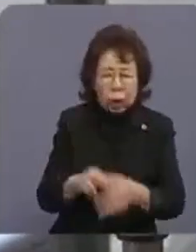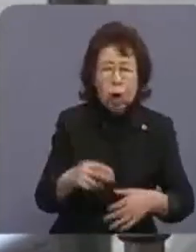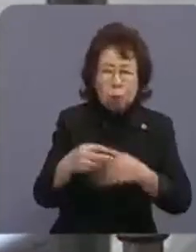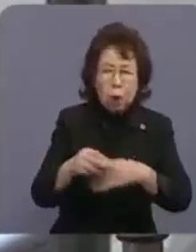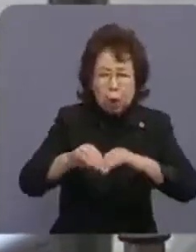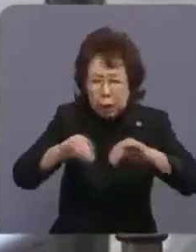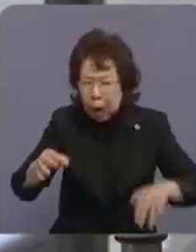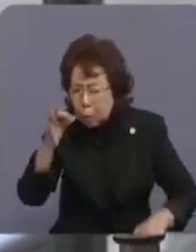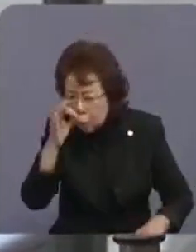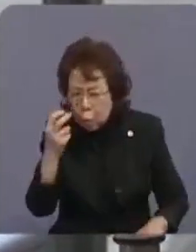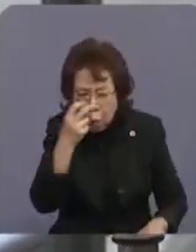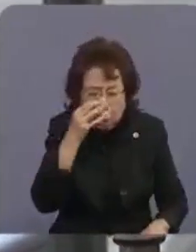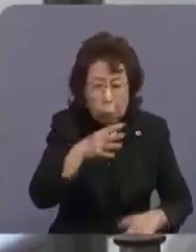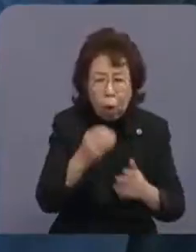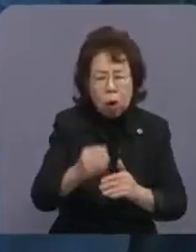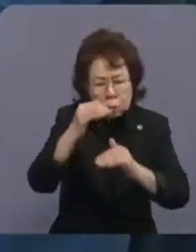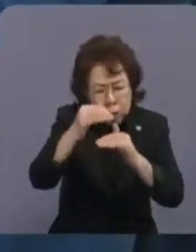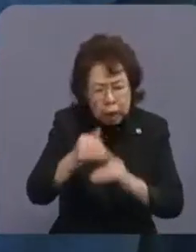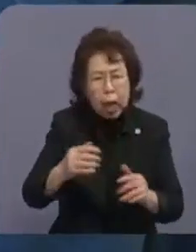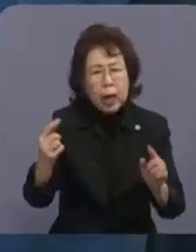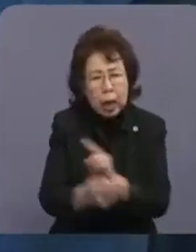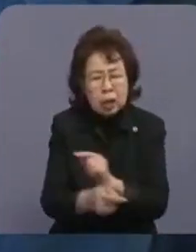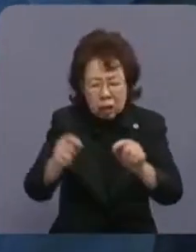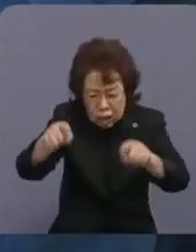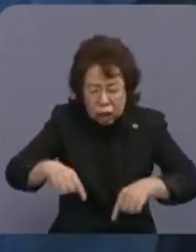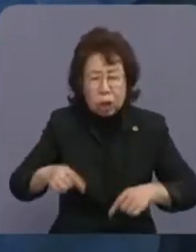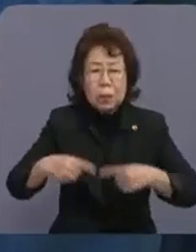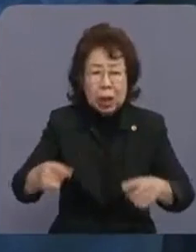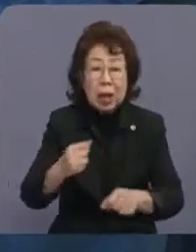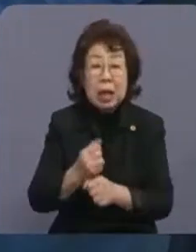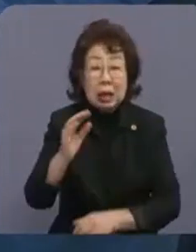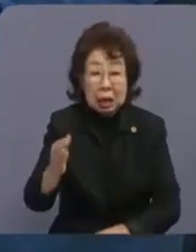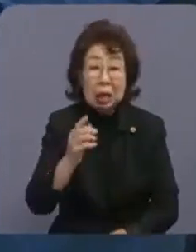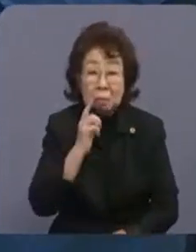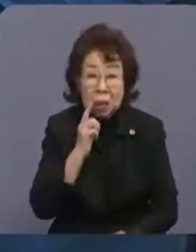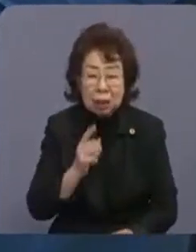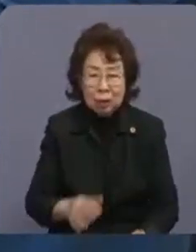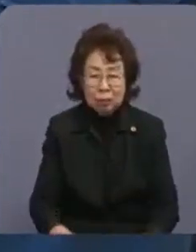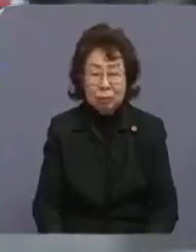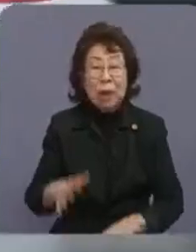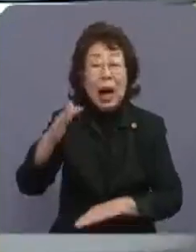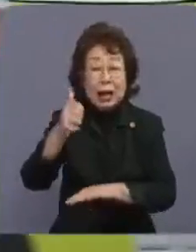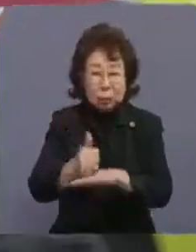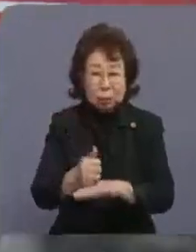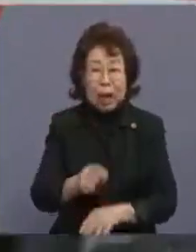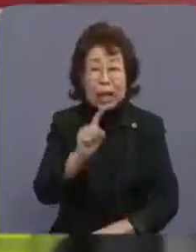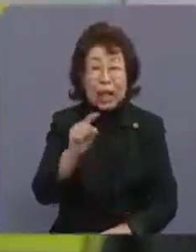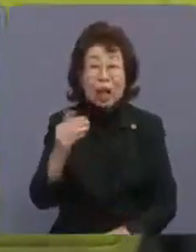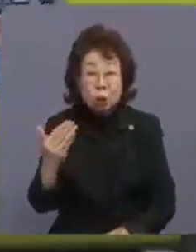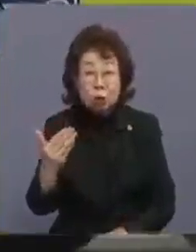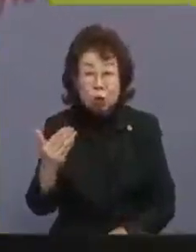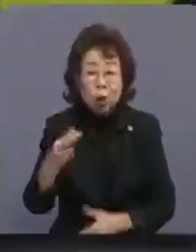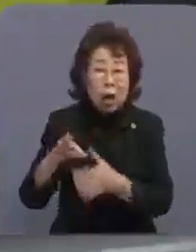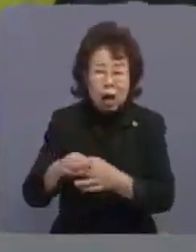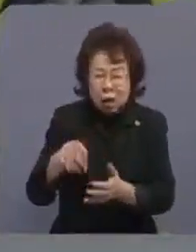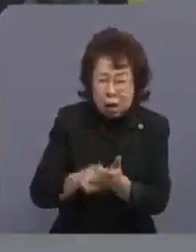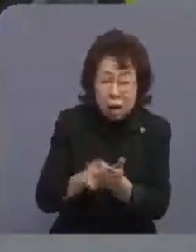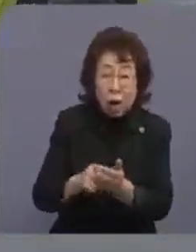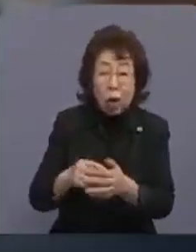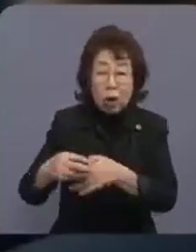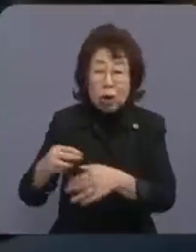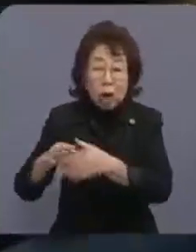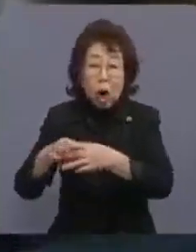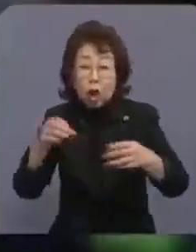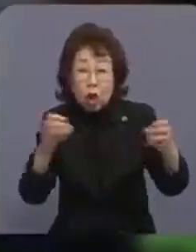내부 사정을 살펴서 체계 개선에 직접 나서야 한다 이렇게 지적했습니다 마지막으로 소방 119 구급대와 응급의료 기관이